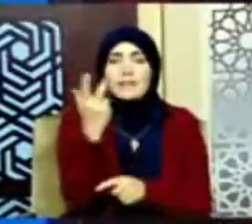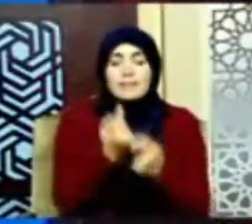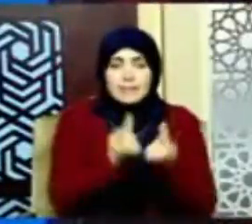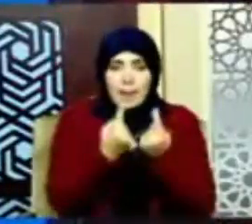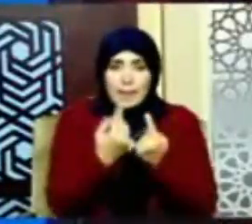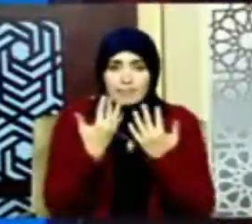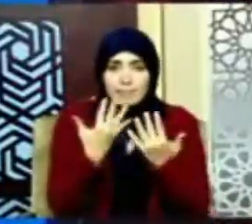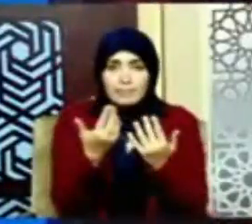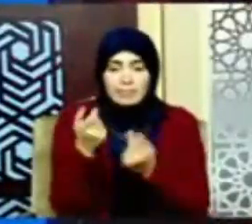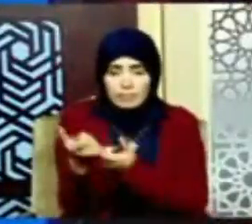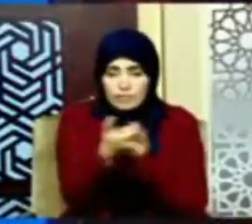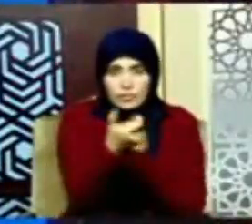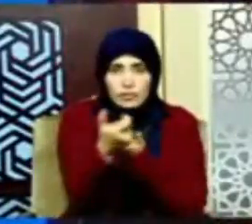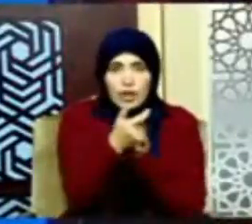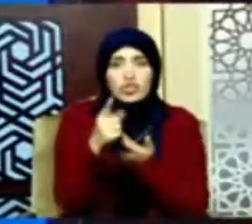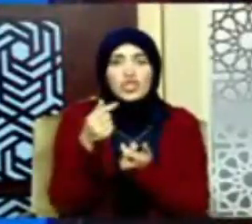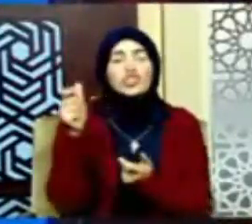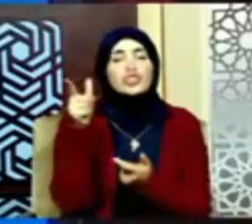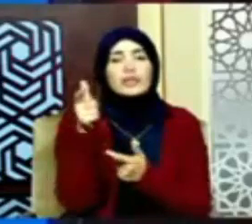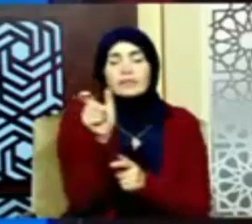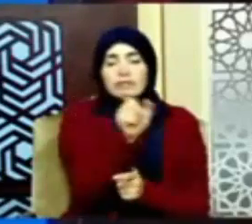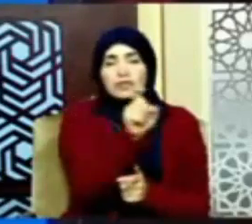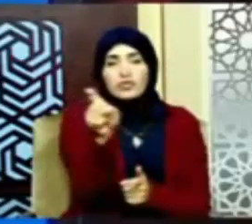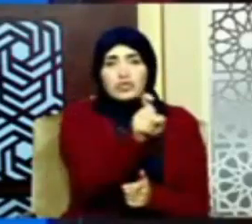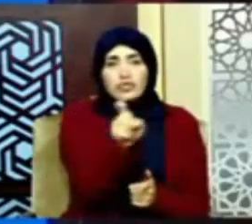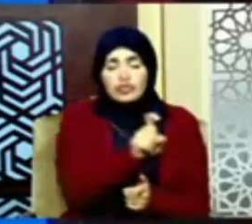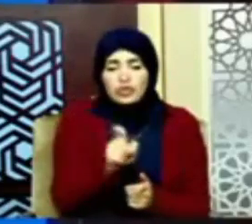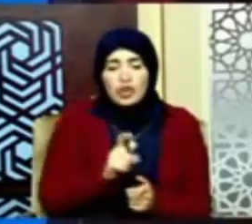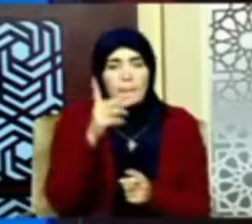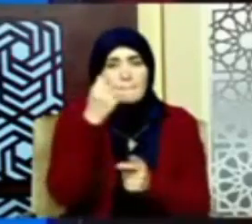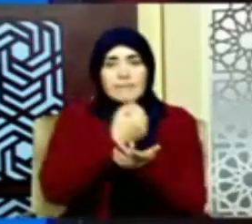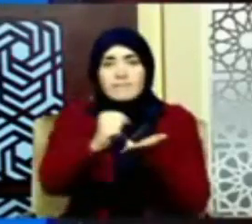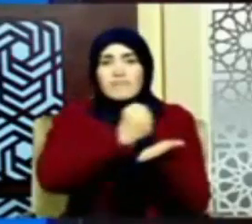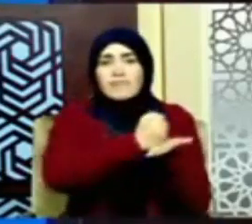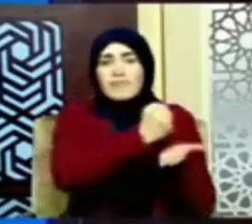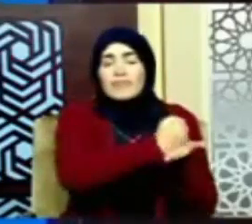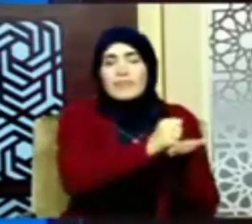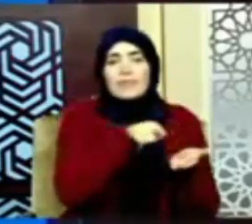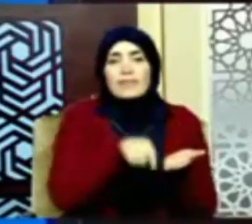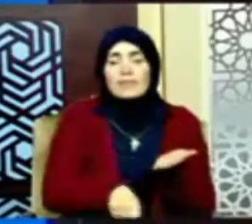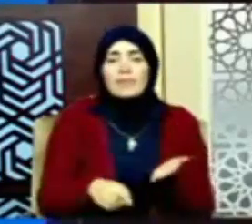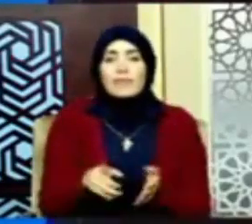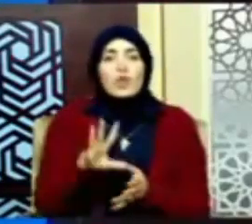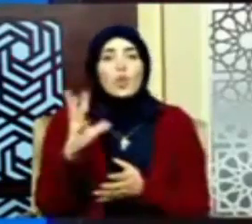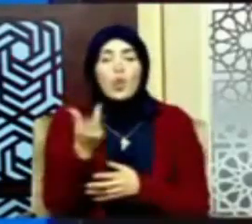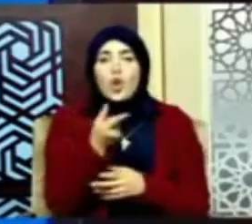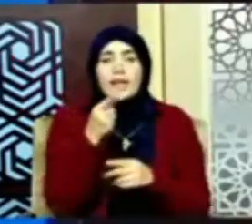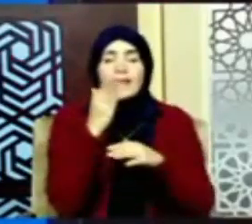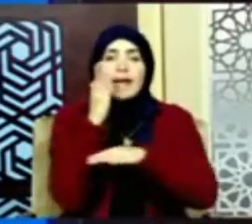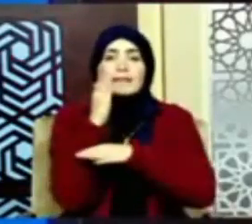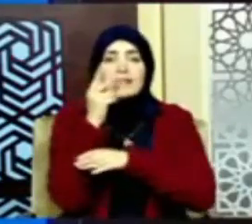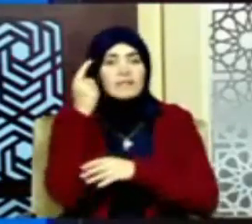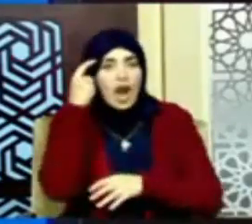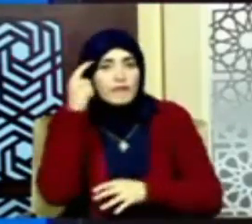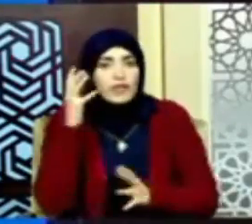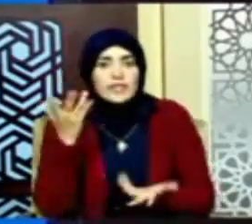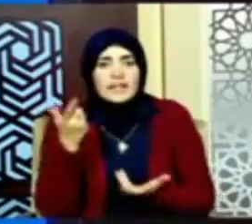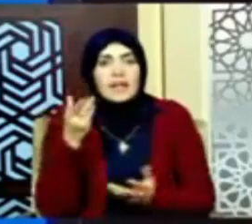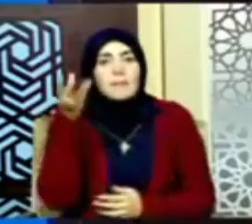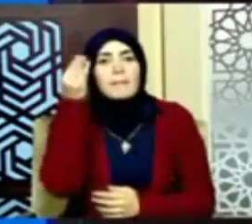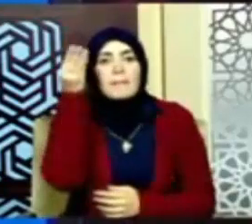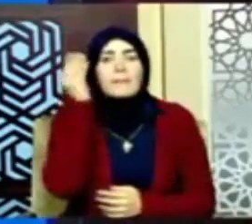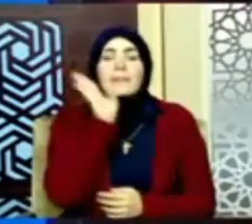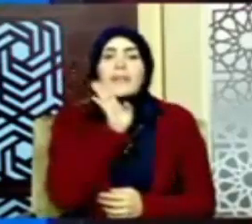وآفات وكل الآفات التي يمكن أن تدمر أي إنتاج زراعي. بالعلم